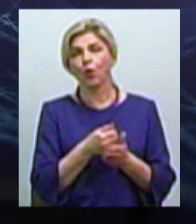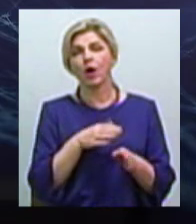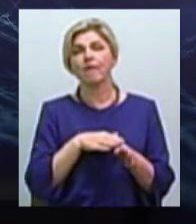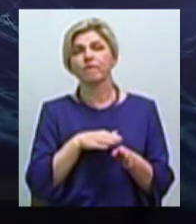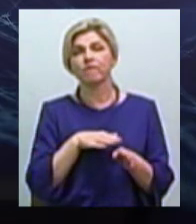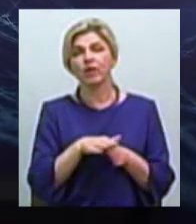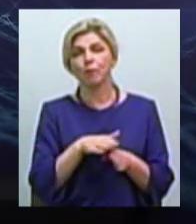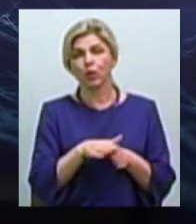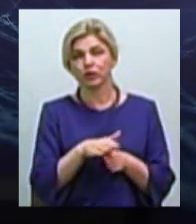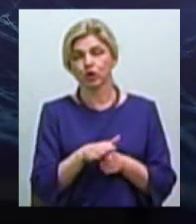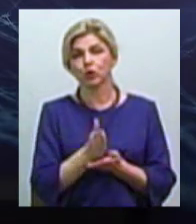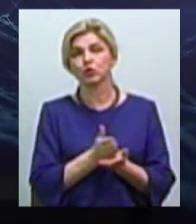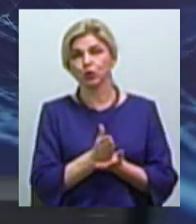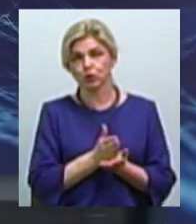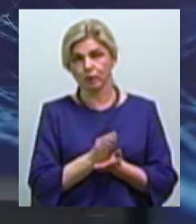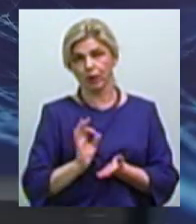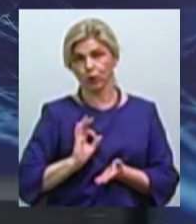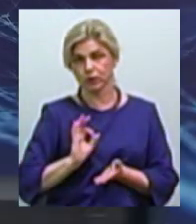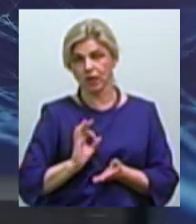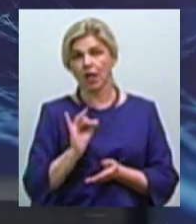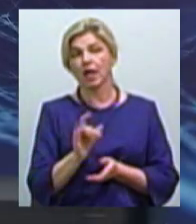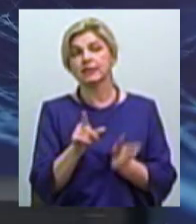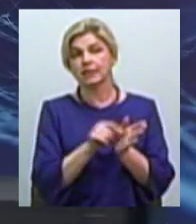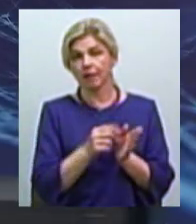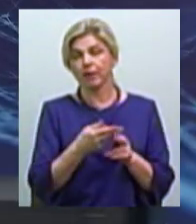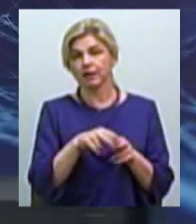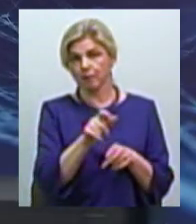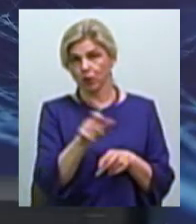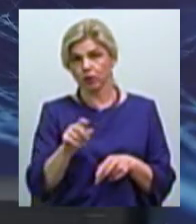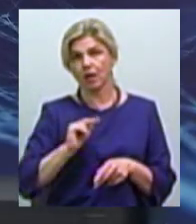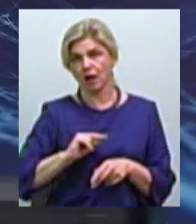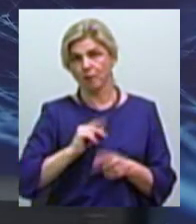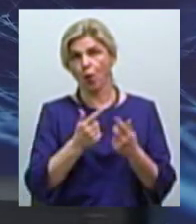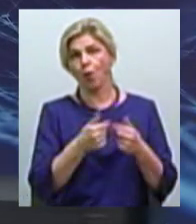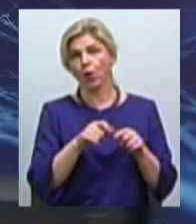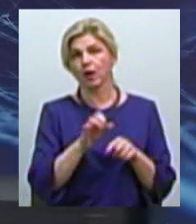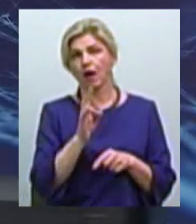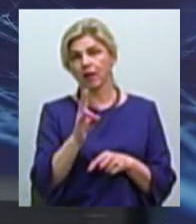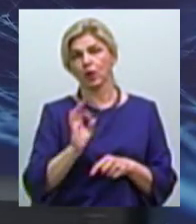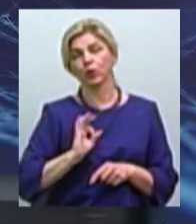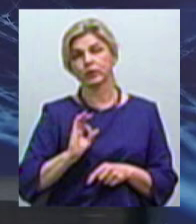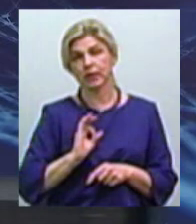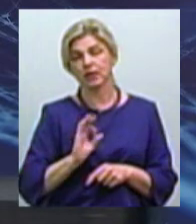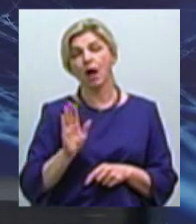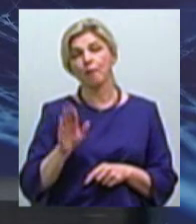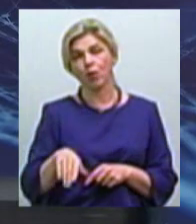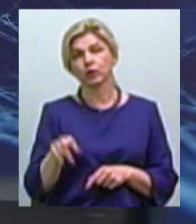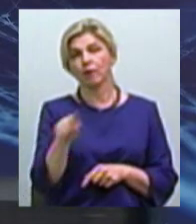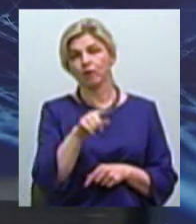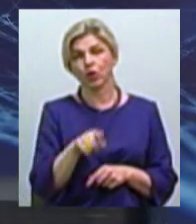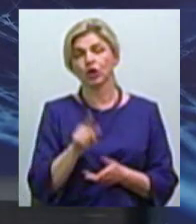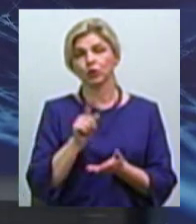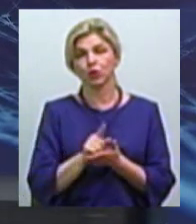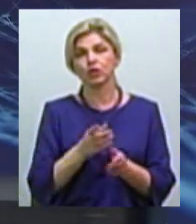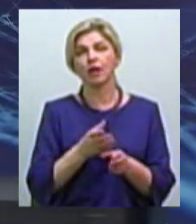служби, до органів юстиції. І тоді з цими правопорушниками працює органи юстиції. І тоді вже правопорушники повинні